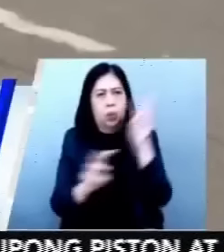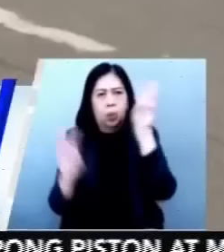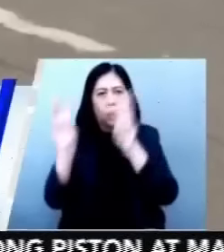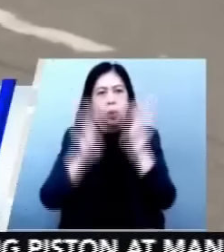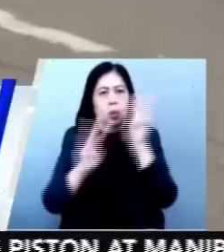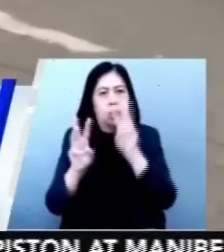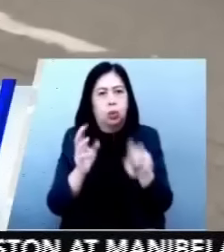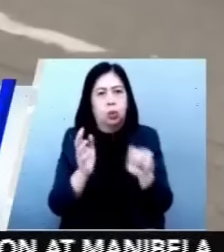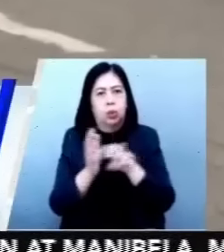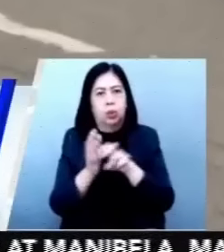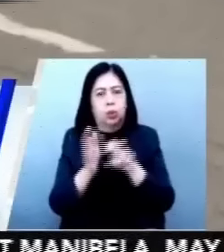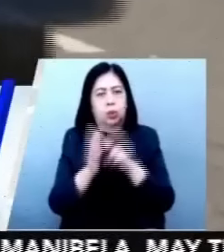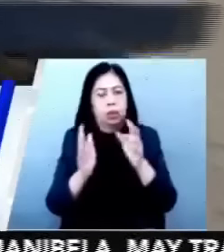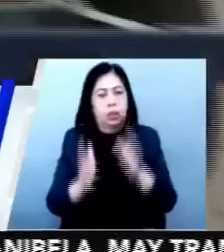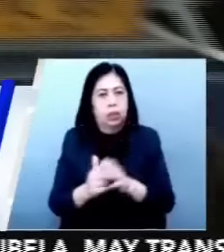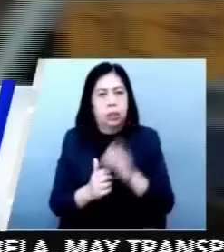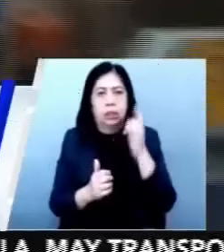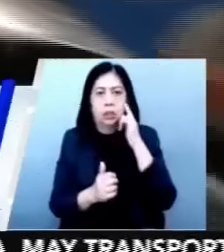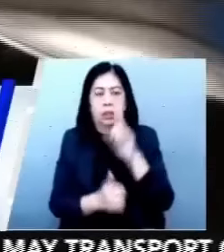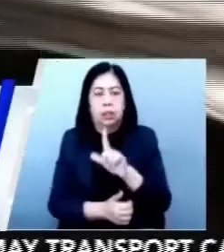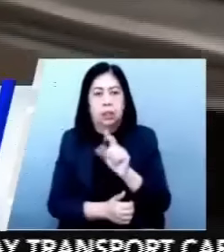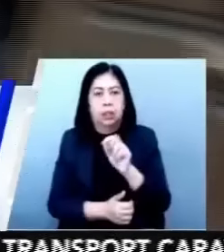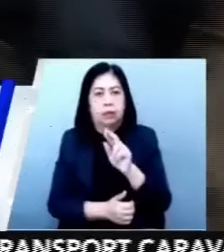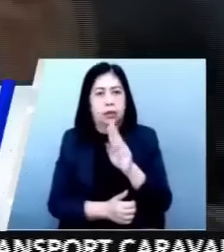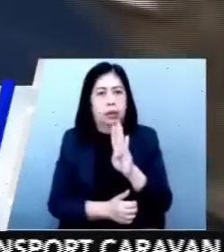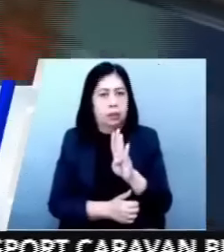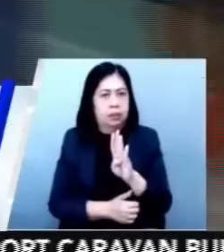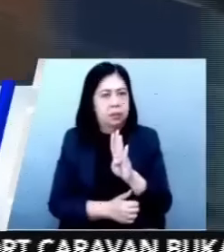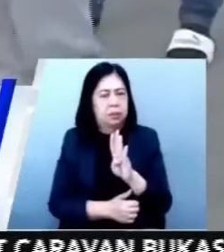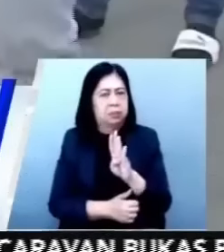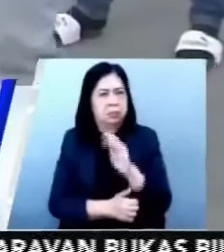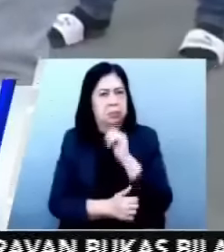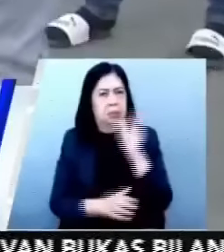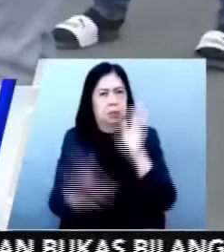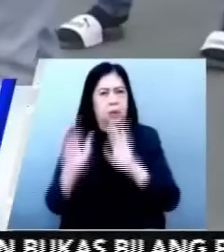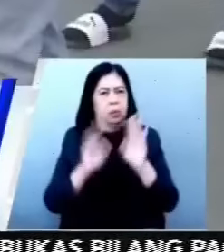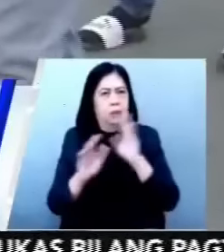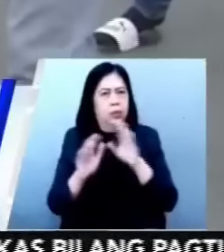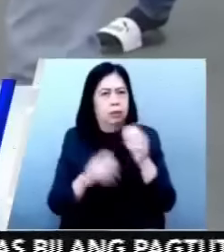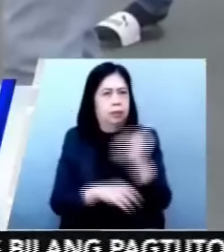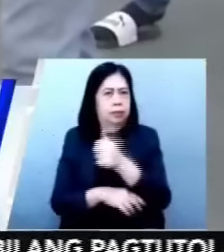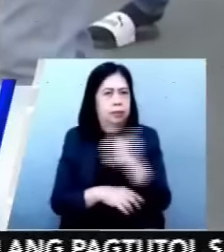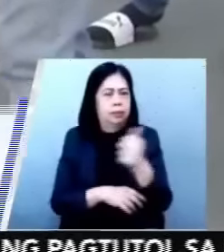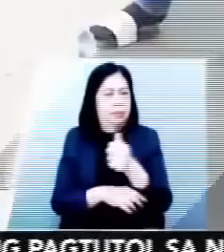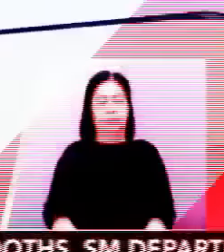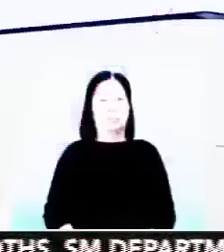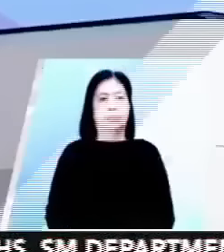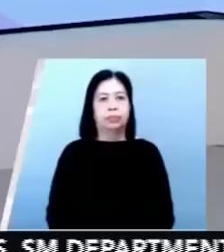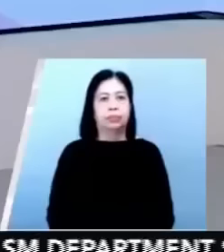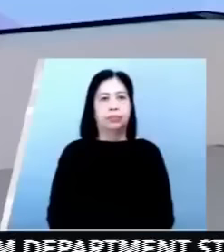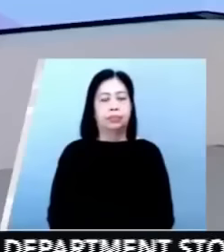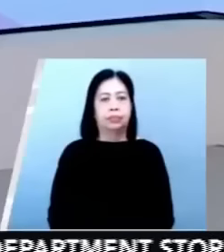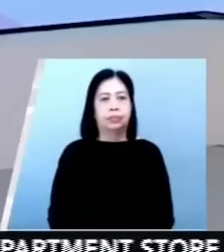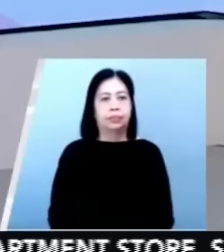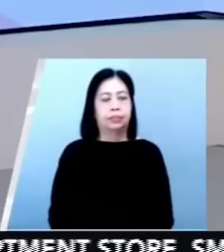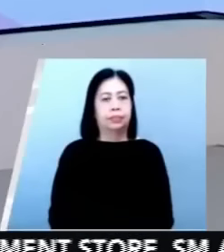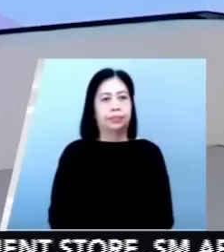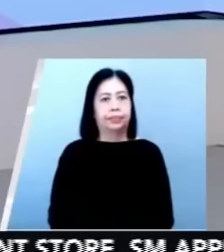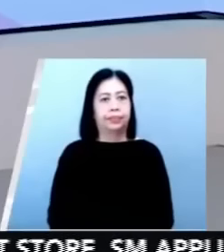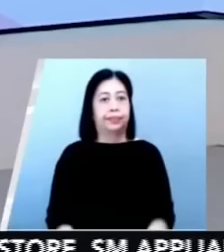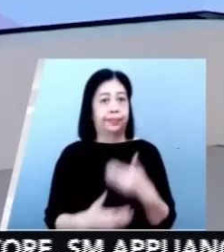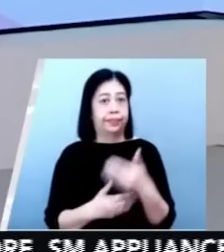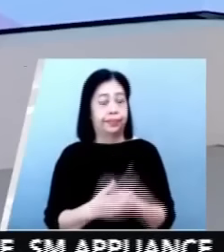commuter. Tingin naman ng LTFRB na malabong magkaroon ng krisis sa transportation sa February 1. Sa gitna ng